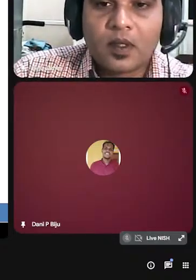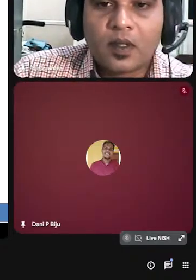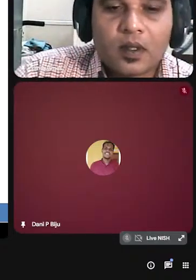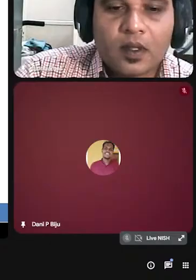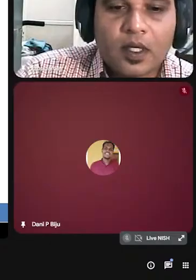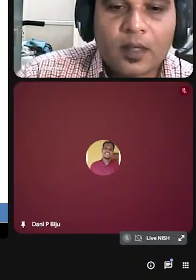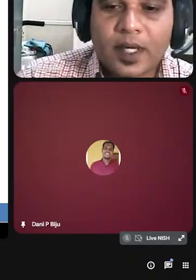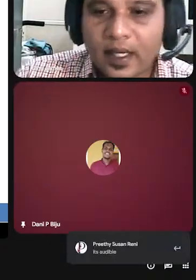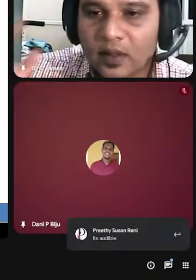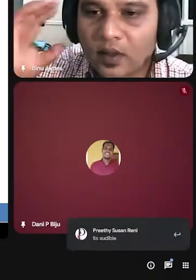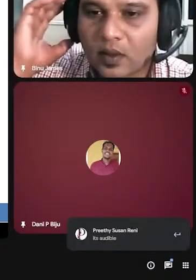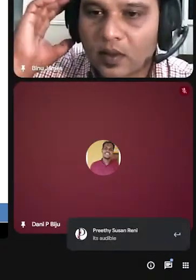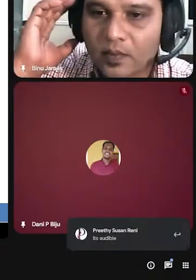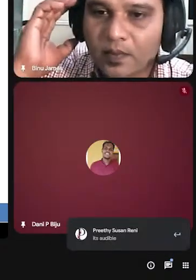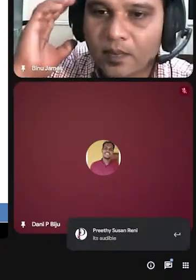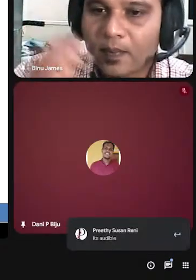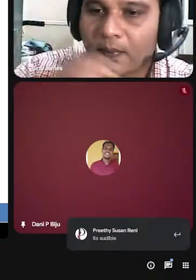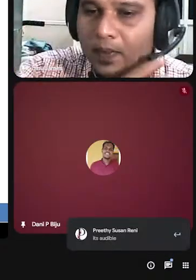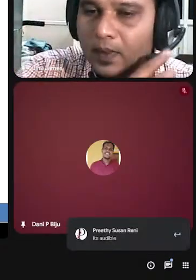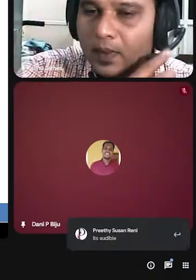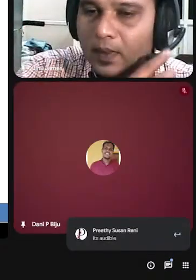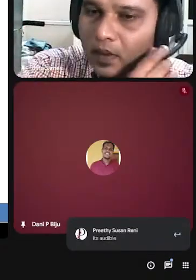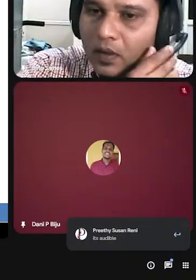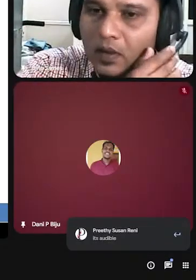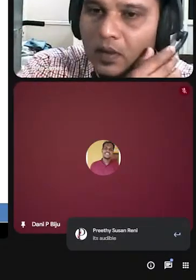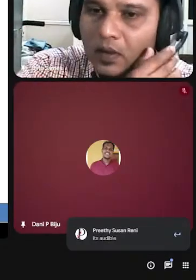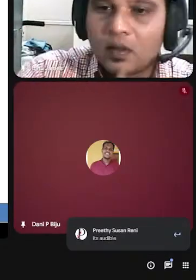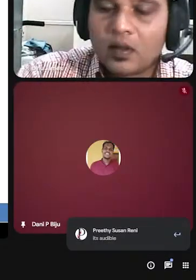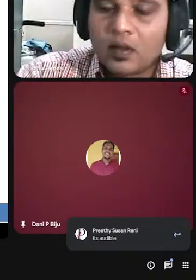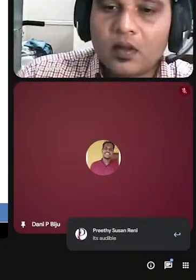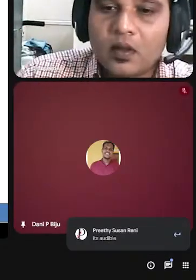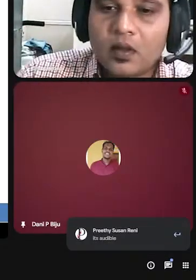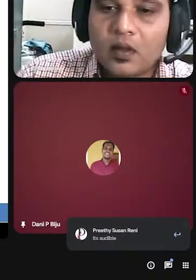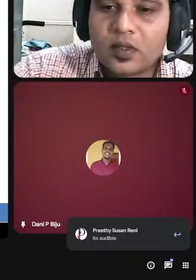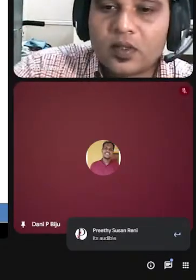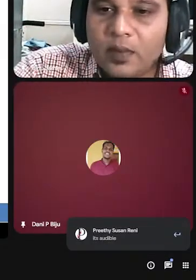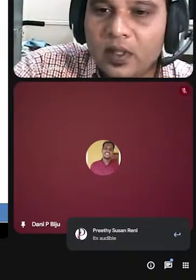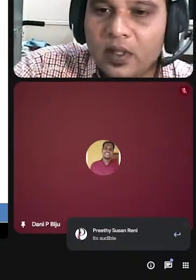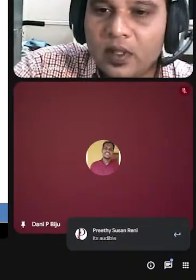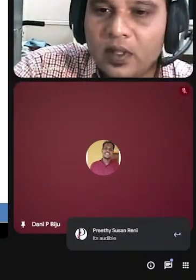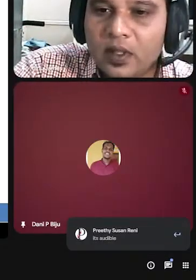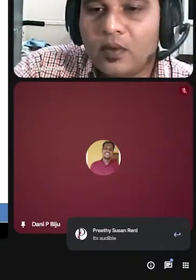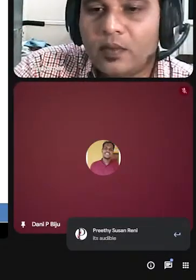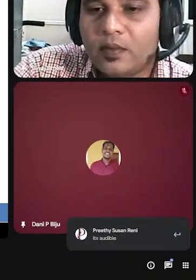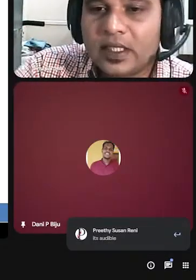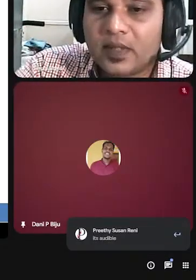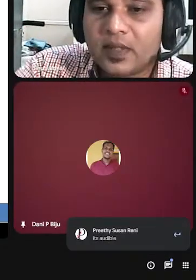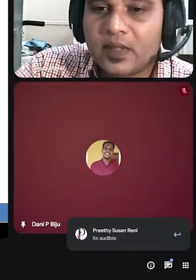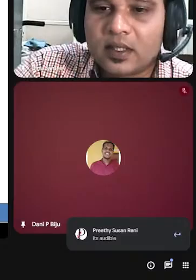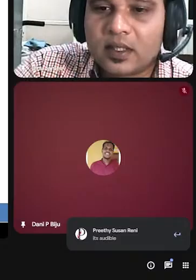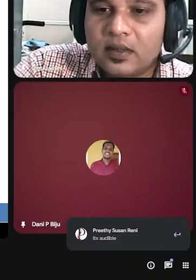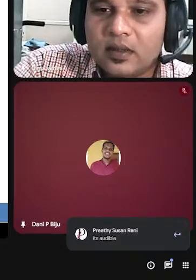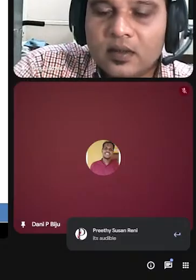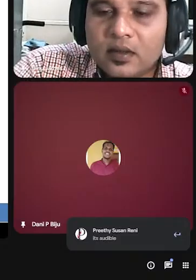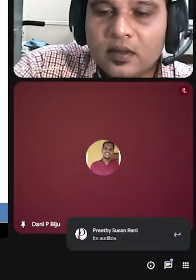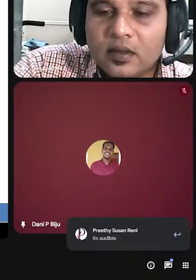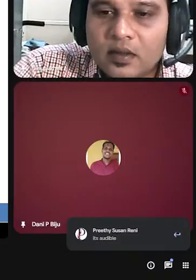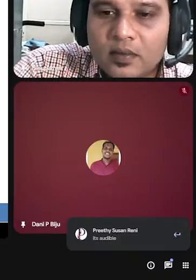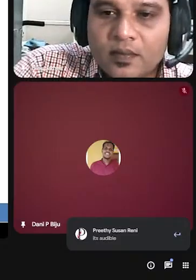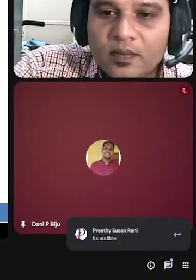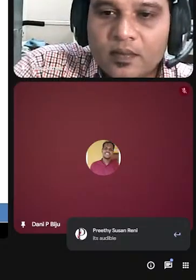അതില്ലാതെ കേൾക്കുന്നുണ്ടോ? സൗണ്ട് കുറവാണ് കേൾക്കുന്നത്. ഇറ്റ്സ് ഓഡിബിൾ എന്ന് പറഞ്ഞൊരു മെസ്സേജ് വന്നിട്ടുണ്ട്.